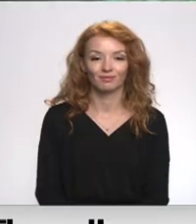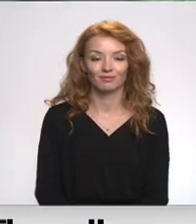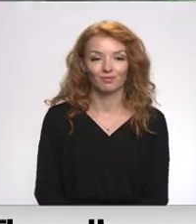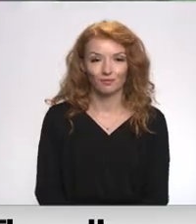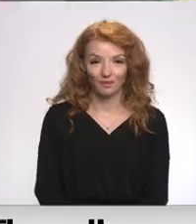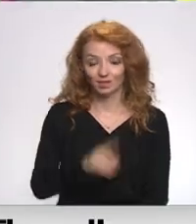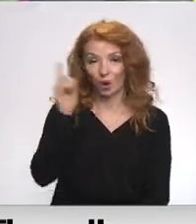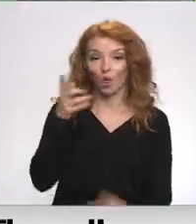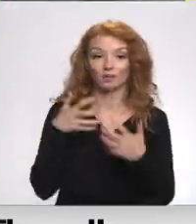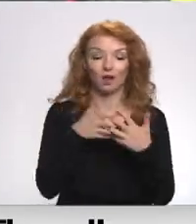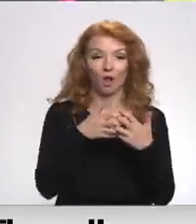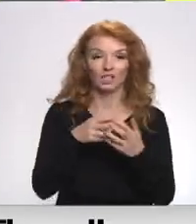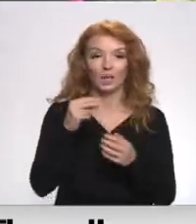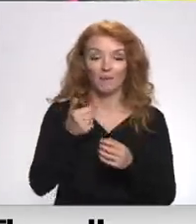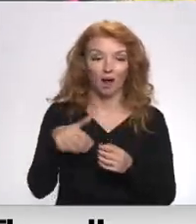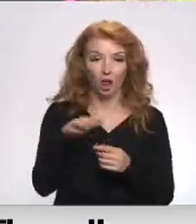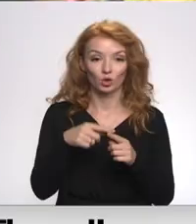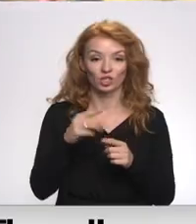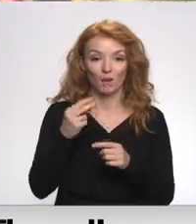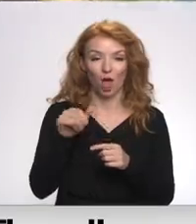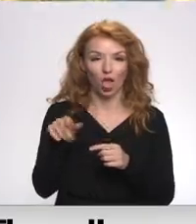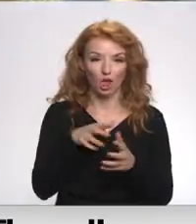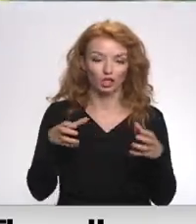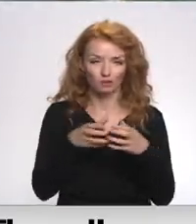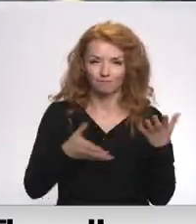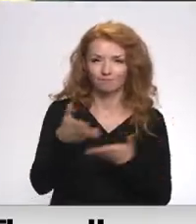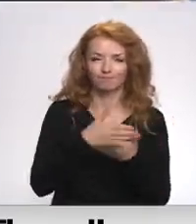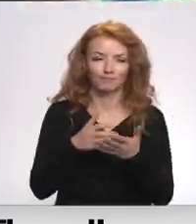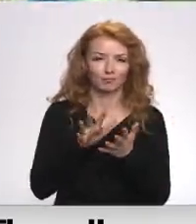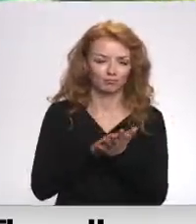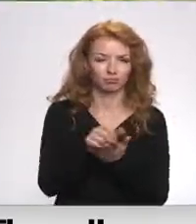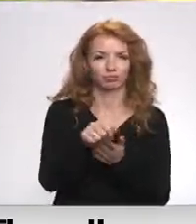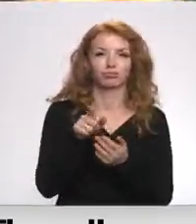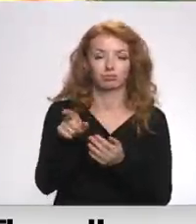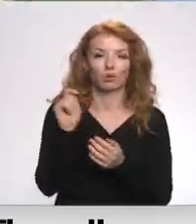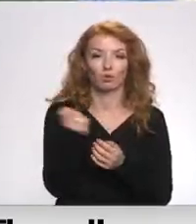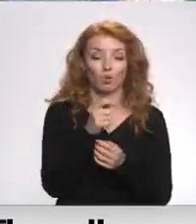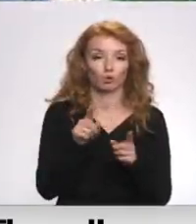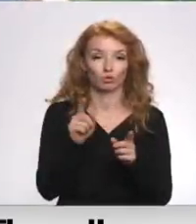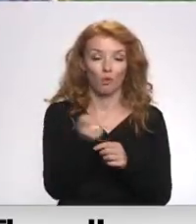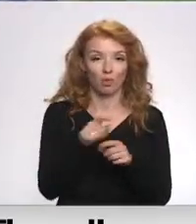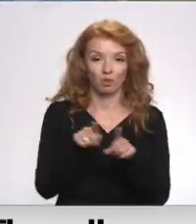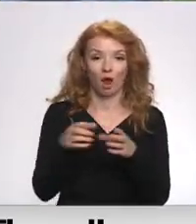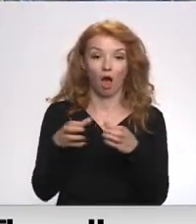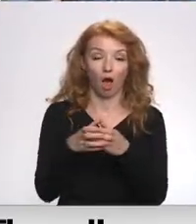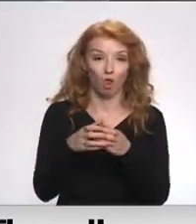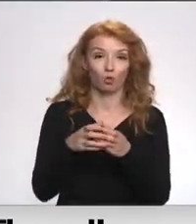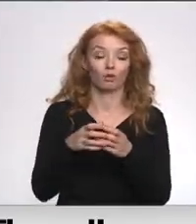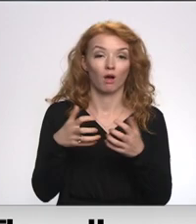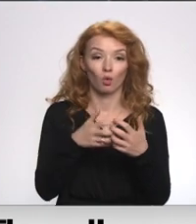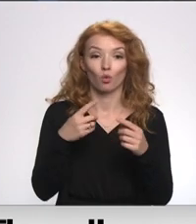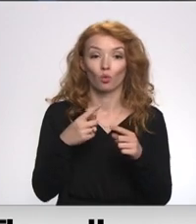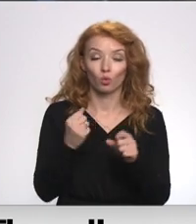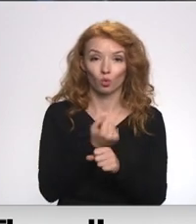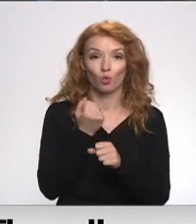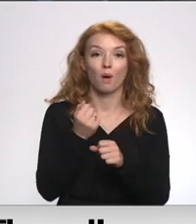Saules kauja, kurā Zemgaļi un Žemaiši iznīcināja Zobenbrāļa ordeni, notika pirms 786 gadiem. Tomēr